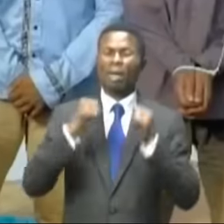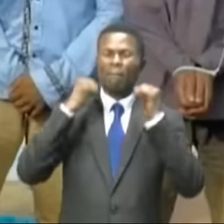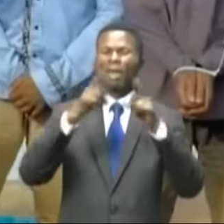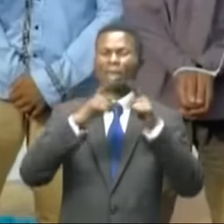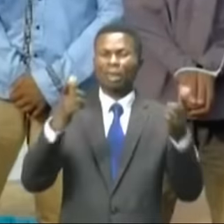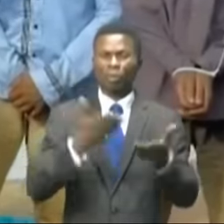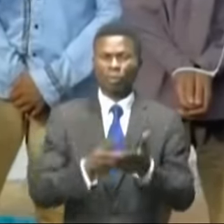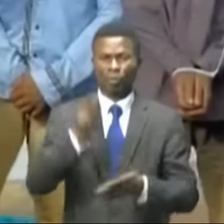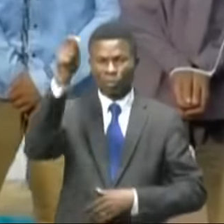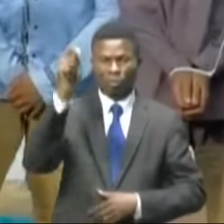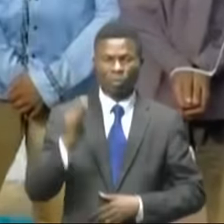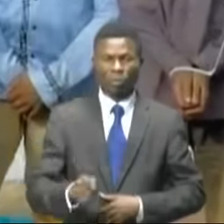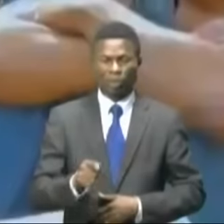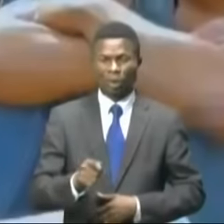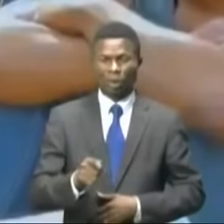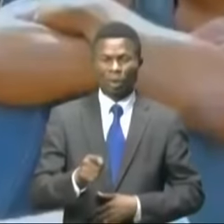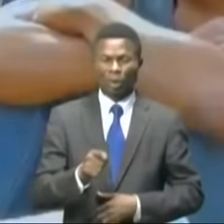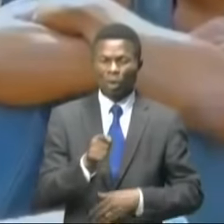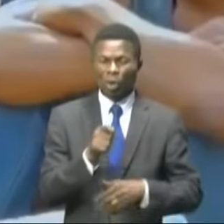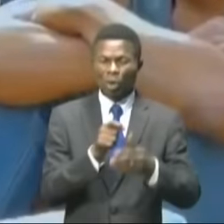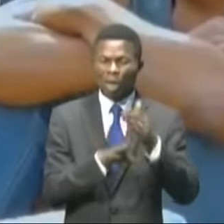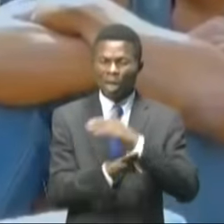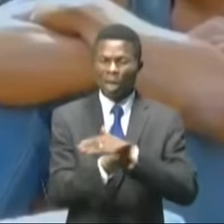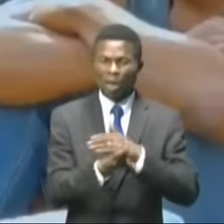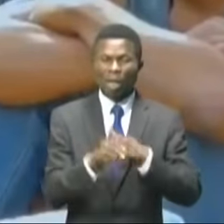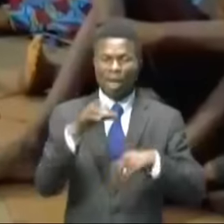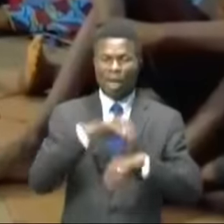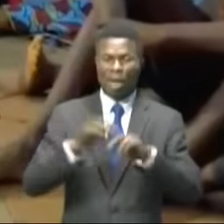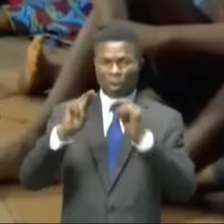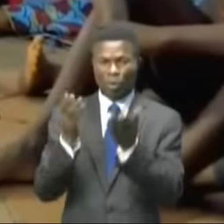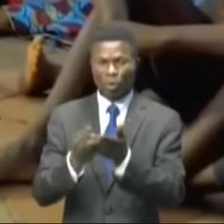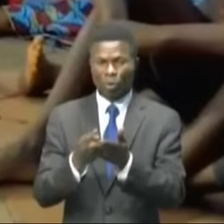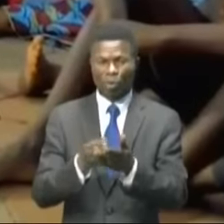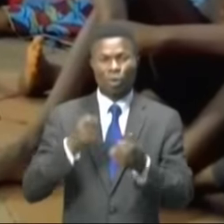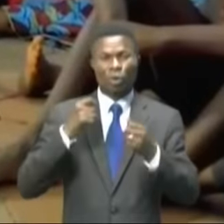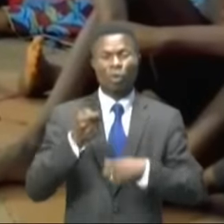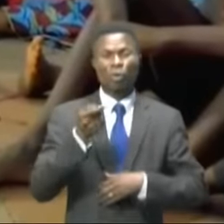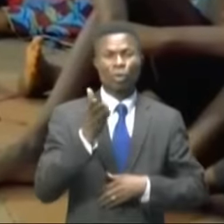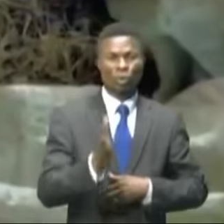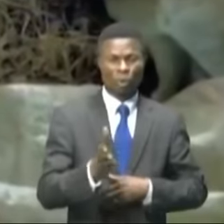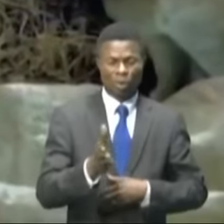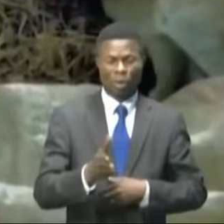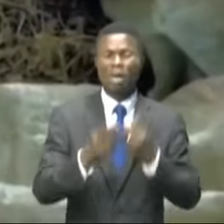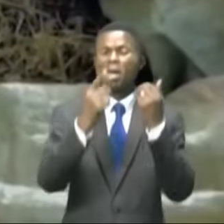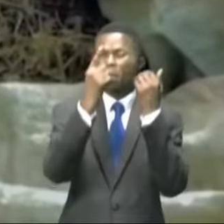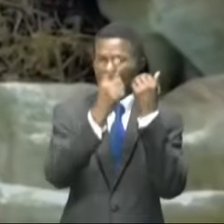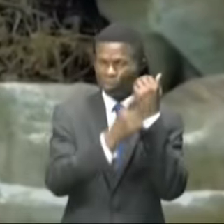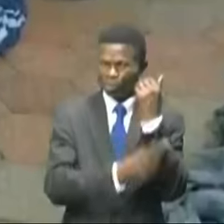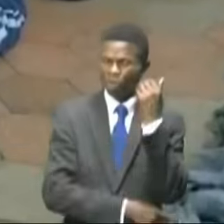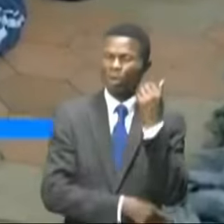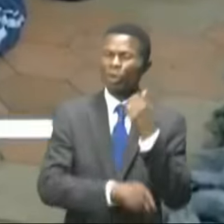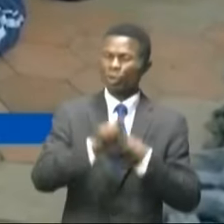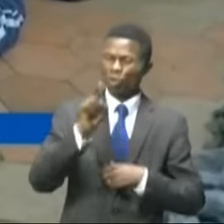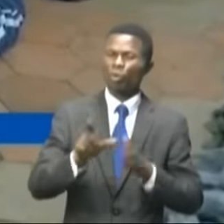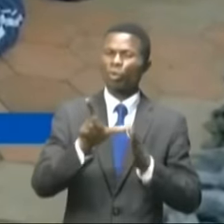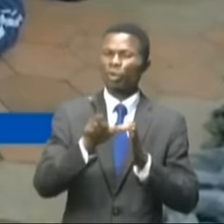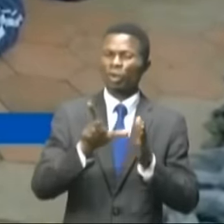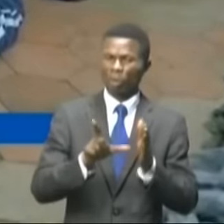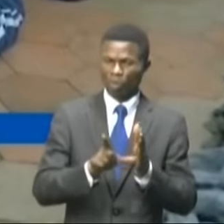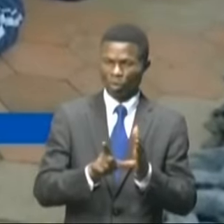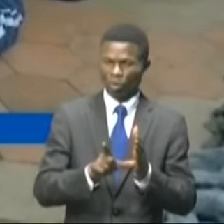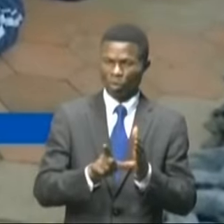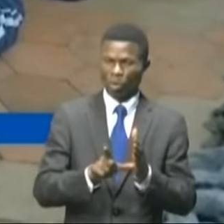Les militaires complices arrêtés dans ces groupes de malfrats vont subir la rigueur de la loi,